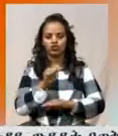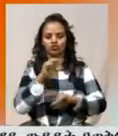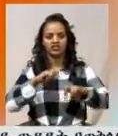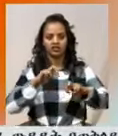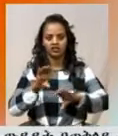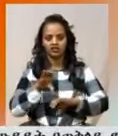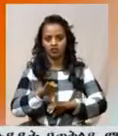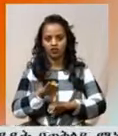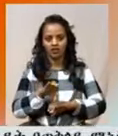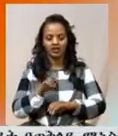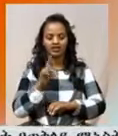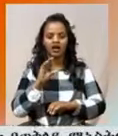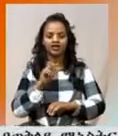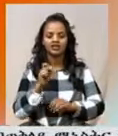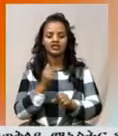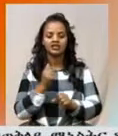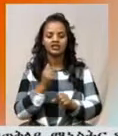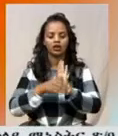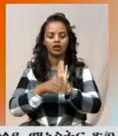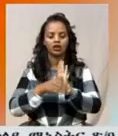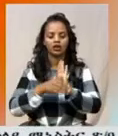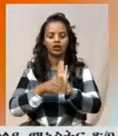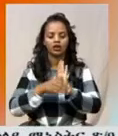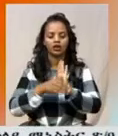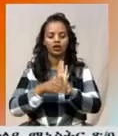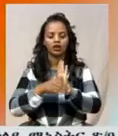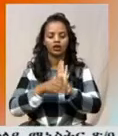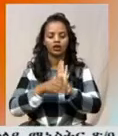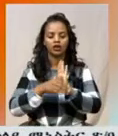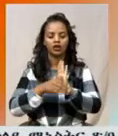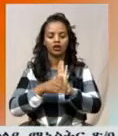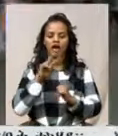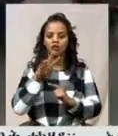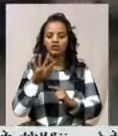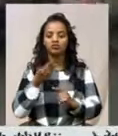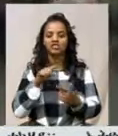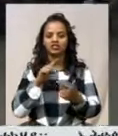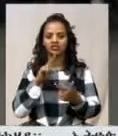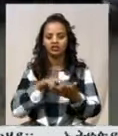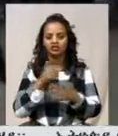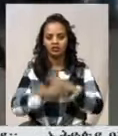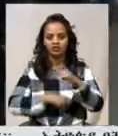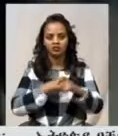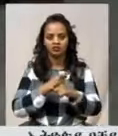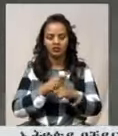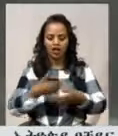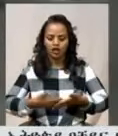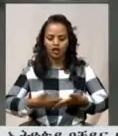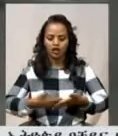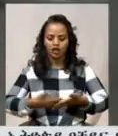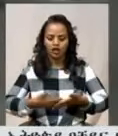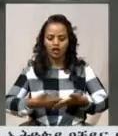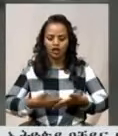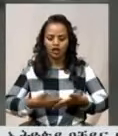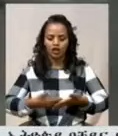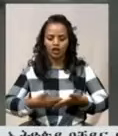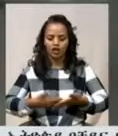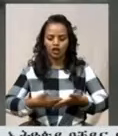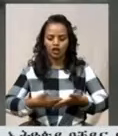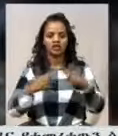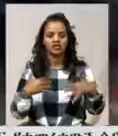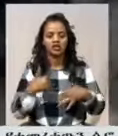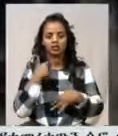አስገድደውታል። የኢህአዴግ ስራ አስፈጻሚ ኮሚቴ ከታህሳስ 4 እስከ 20 2010 ዓ.ም የጥልቅታ ደሶና የሀገራችን የህልውና